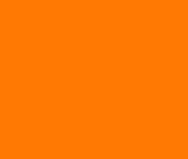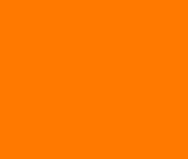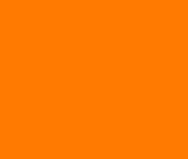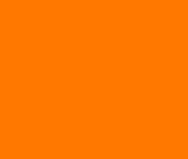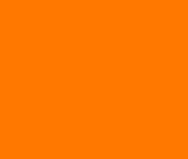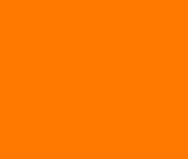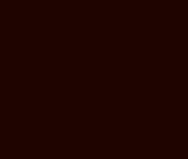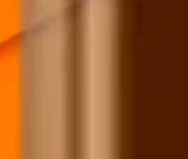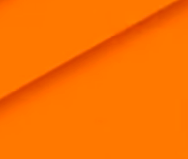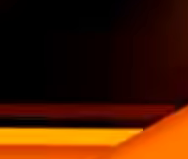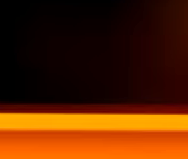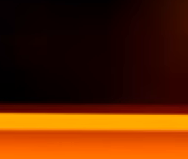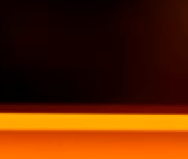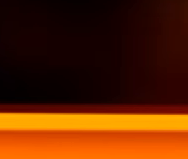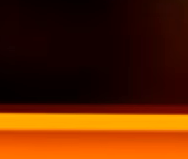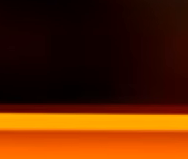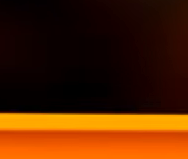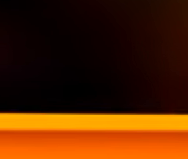una sa lahat.